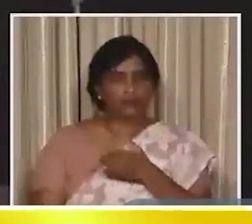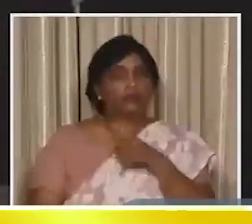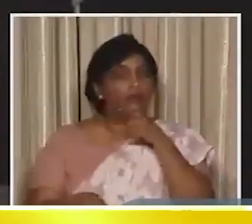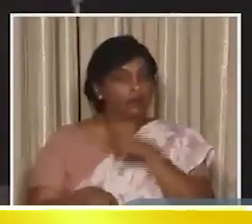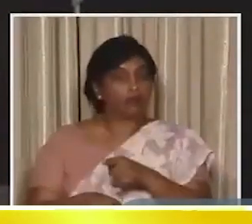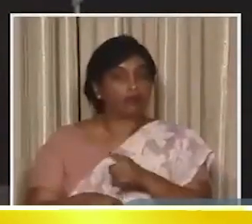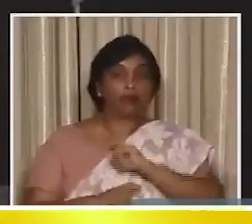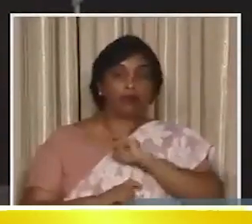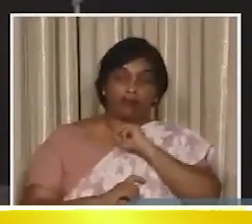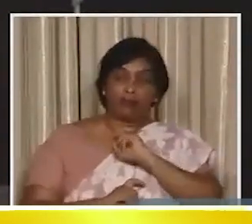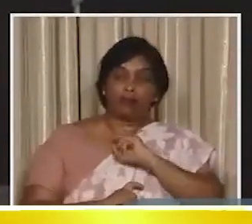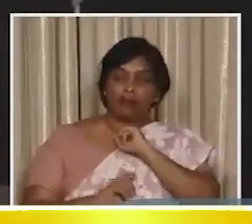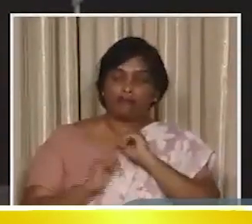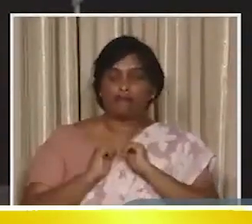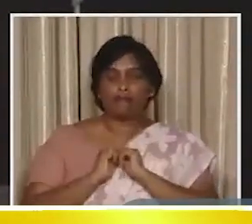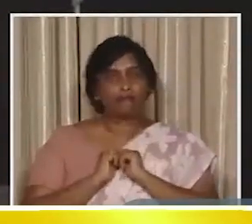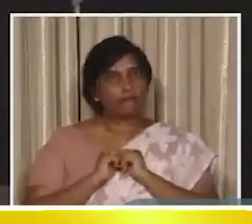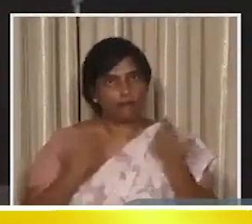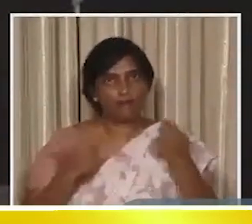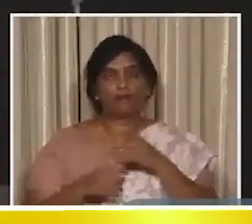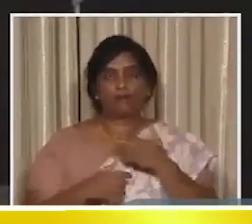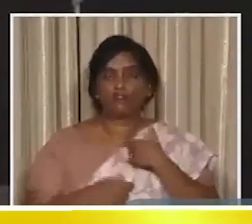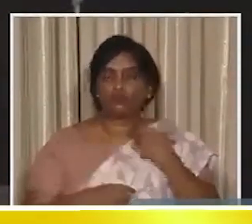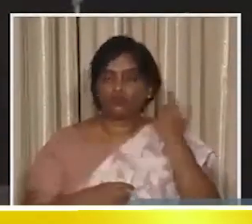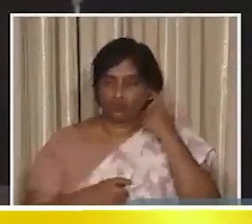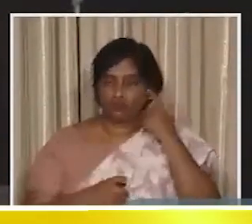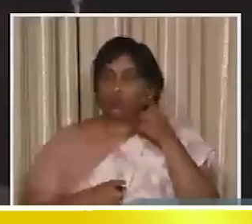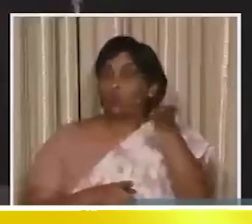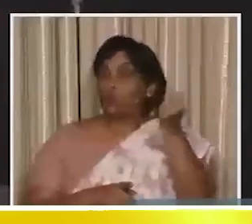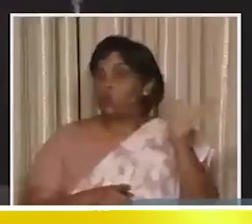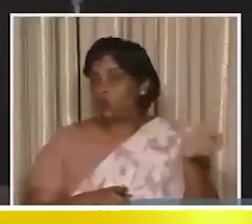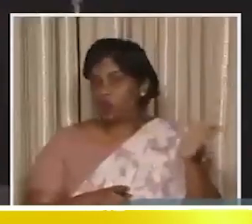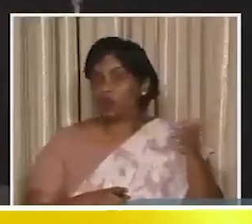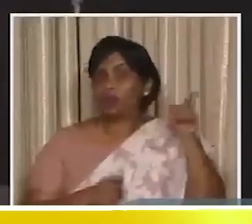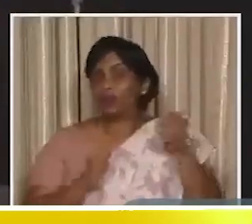අපි දන්නවා කවුද එයා එයා මොනවද කරේ එයා මොනවද වා කියන්න ඕනේ කියලා